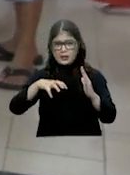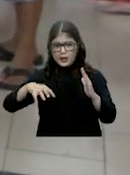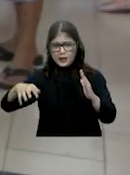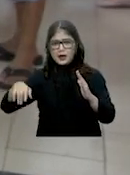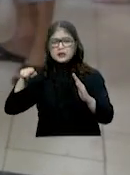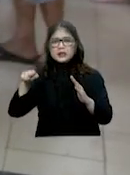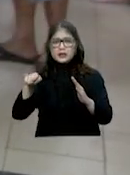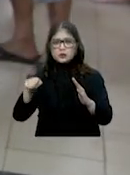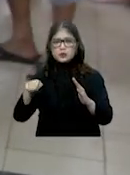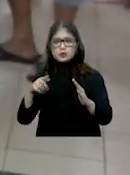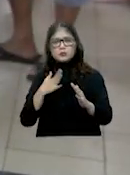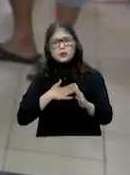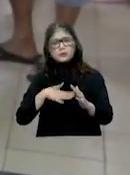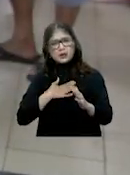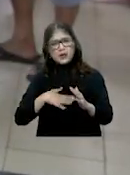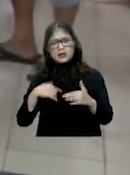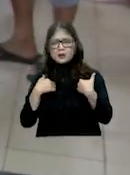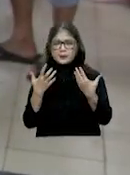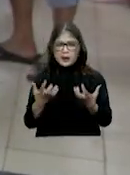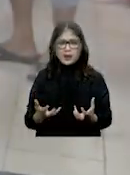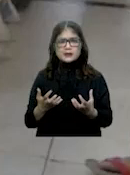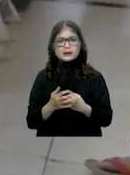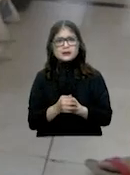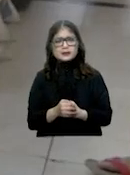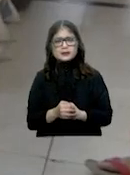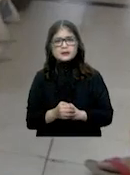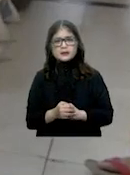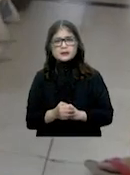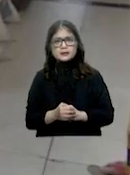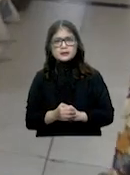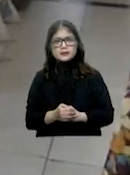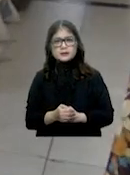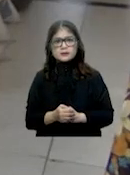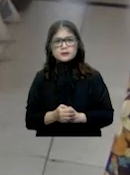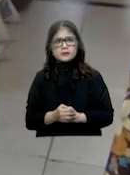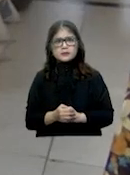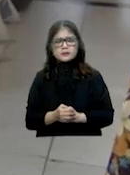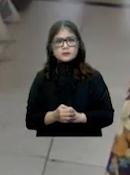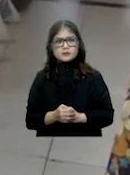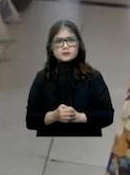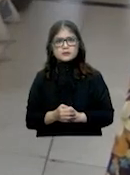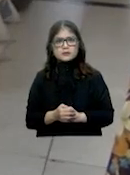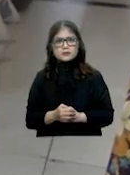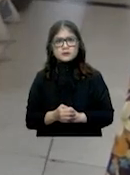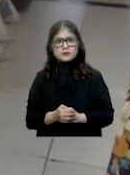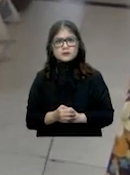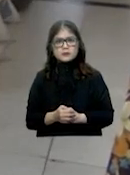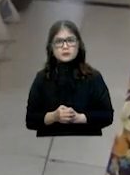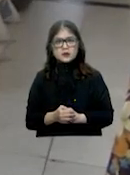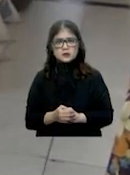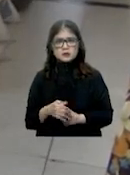merasa berat sekali resah sekali gitu Kayaknya gimana ya agak kesulitan